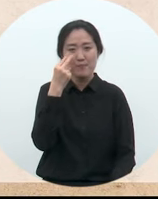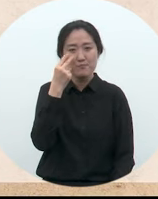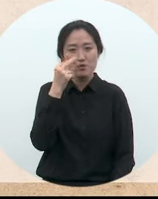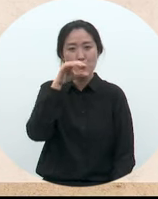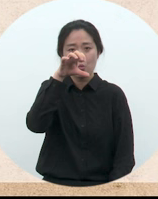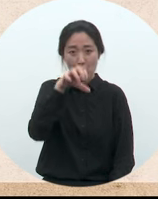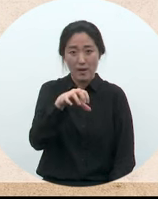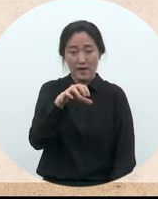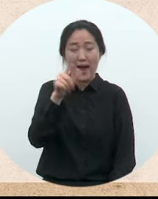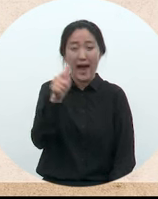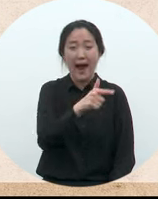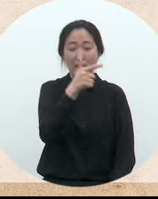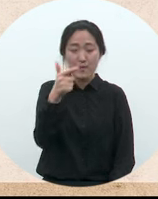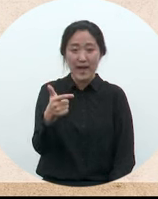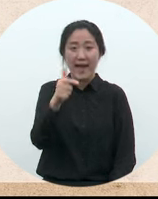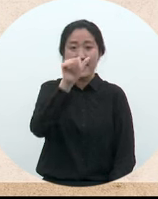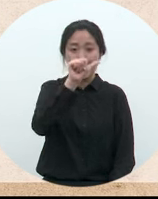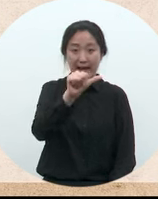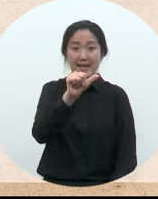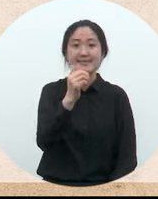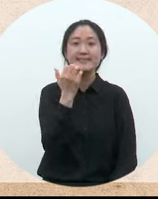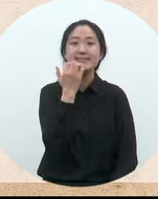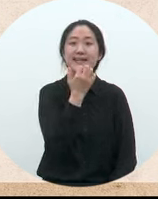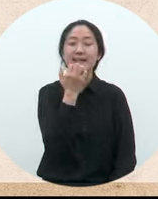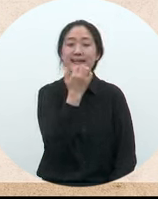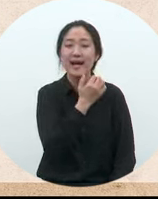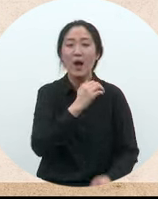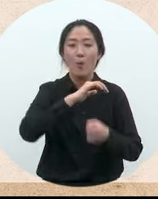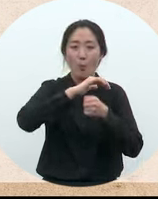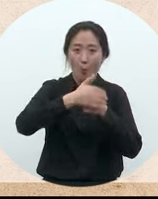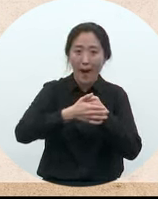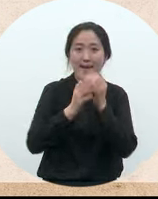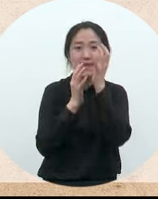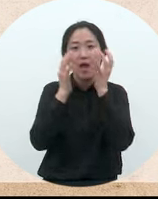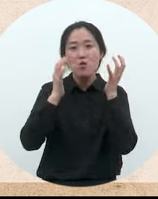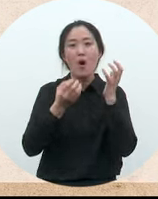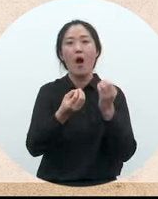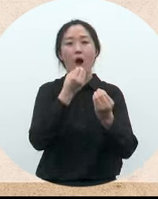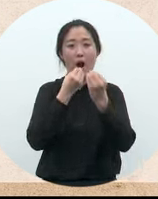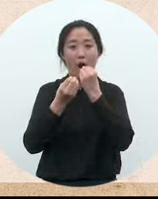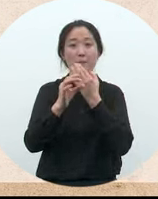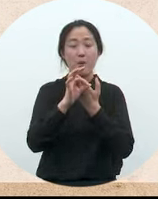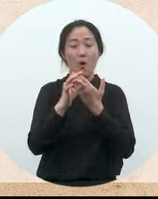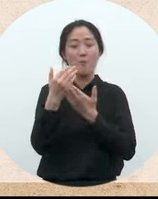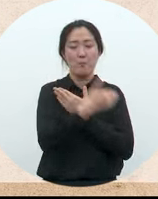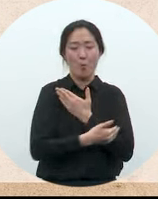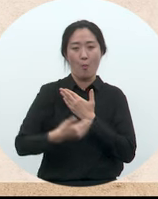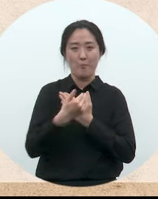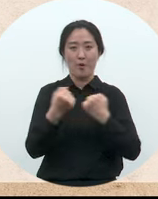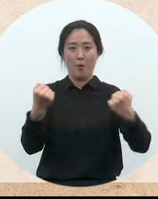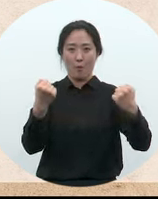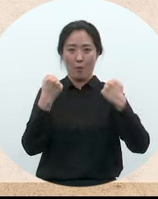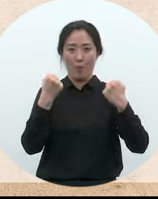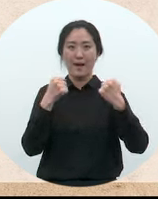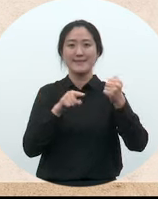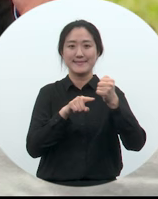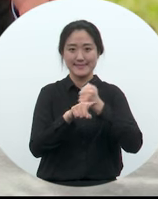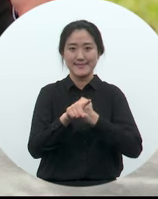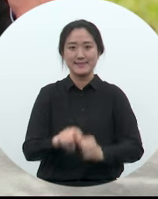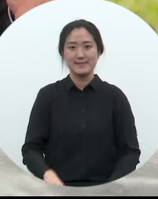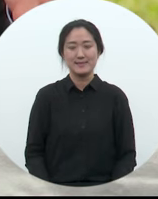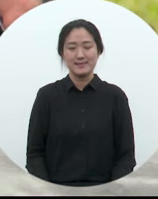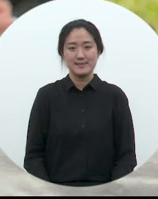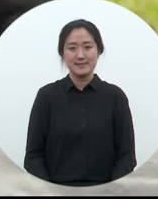day 캠페인을 벌였는데 하루에 5가지 색의 채소와 과일을 골고루 먹으면 건강해진다라는